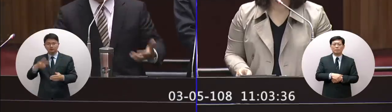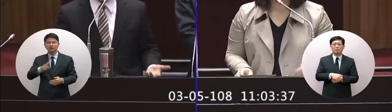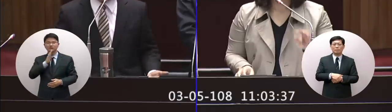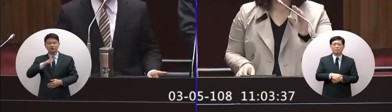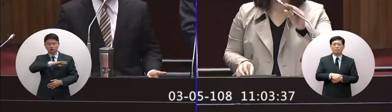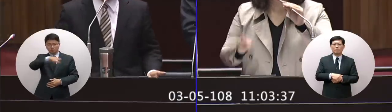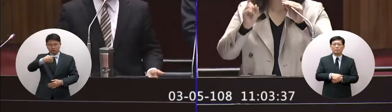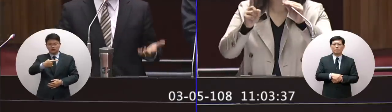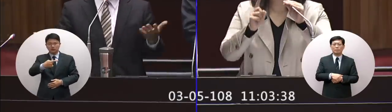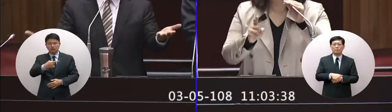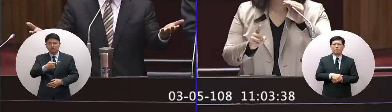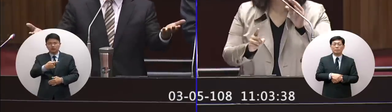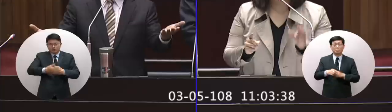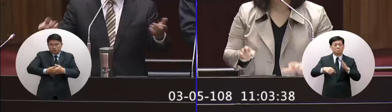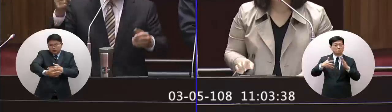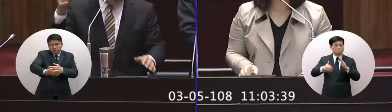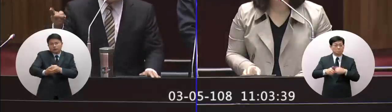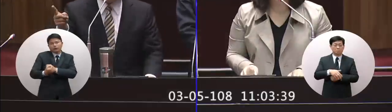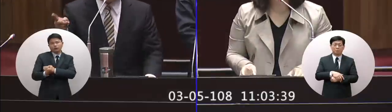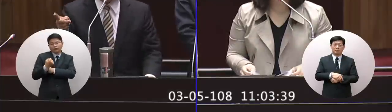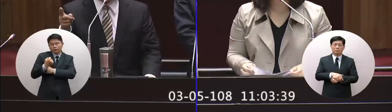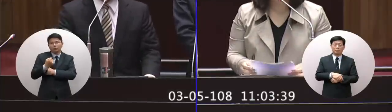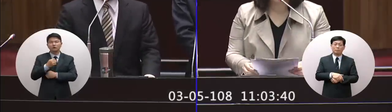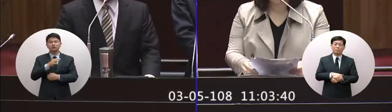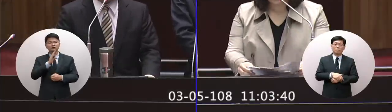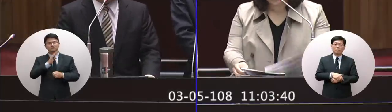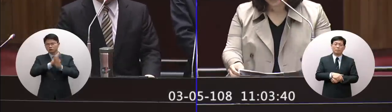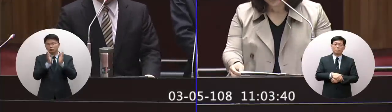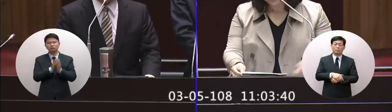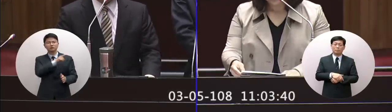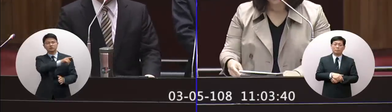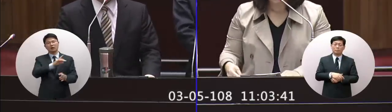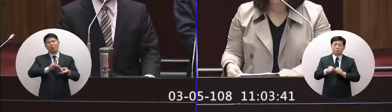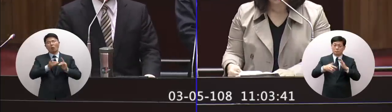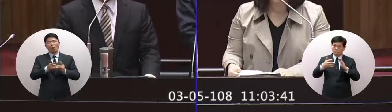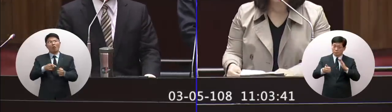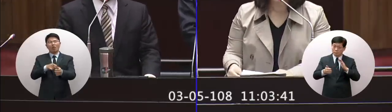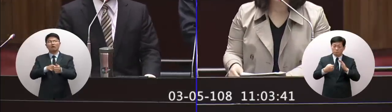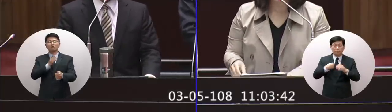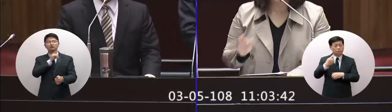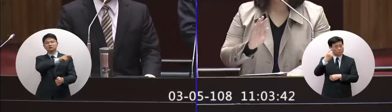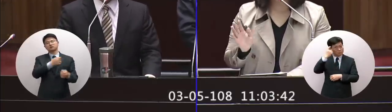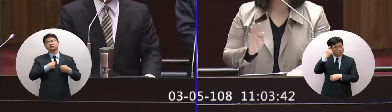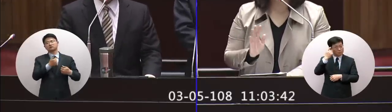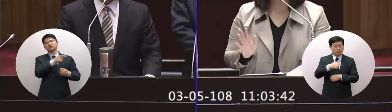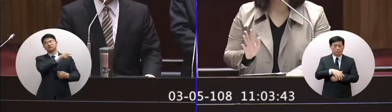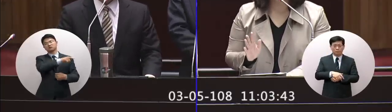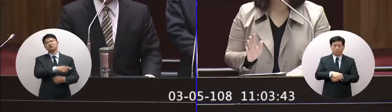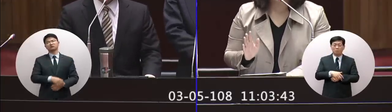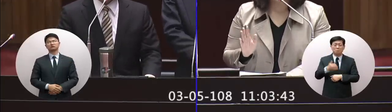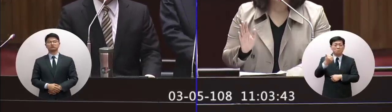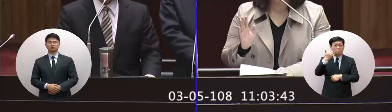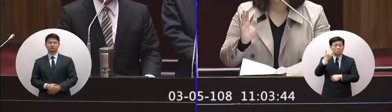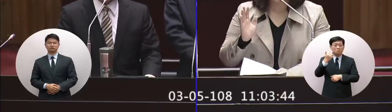进程的努力。 院长， 就是都是他在破坏现状。 院长，我觉得没有人